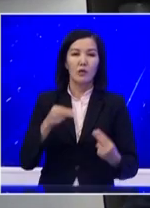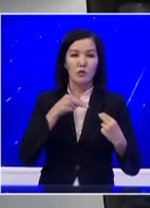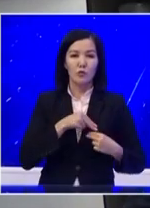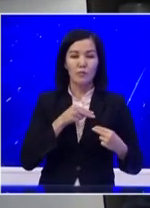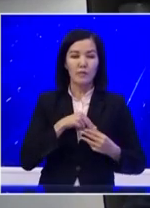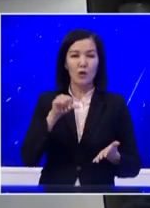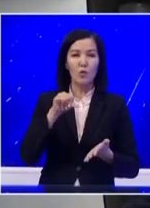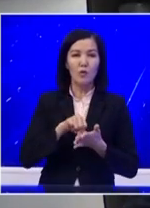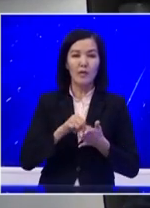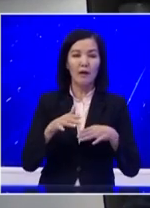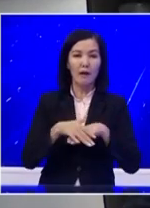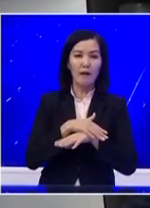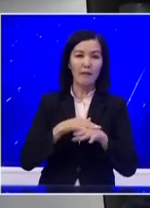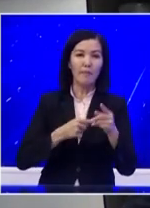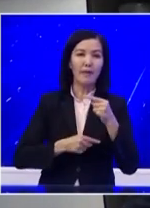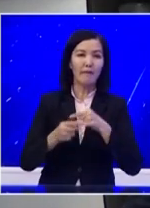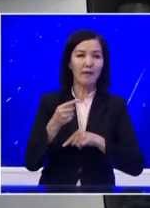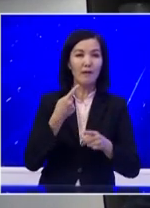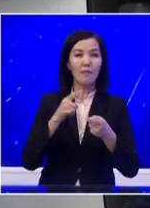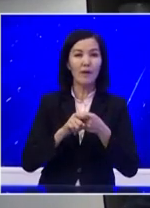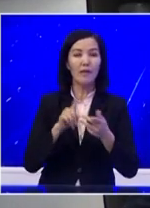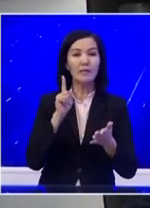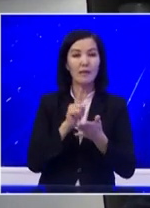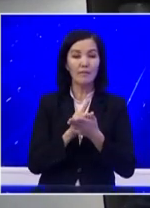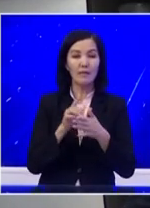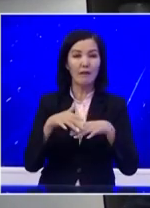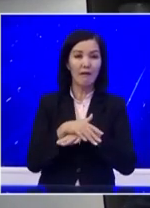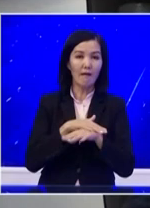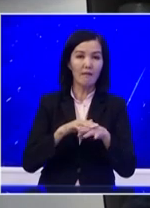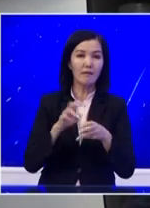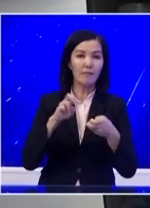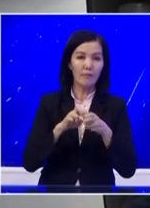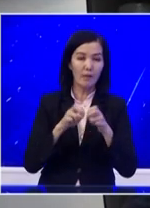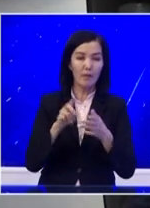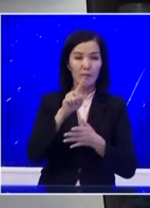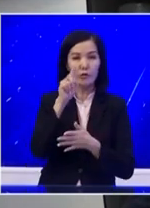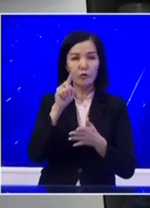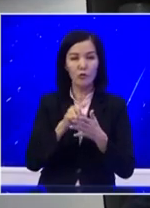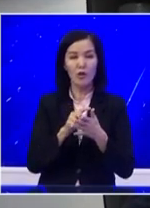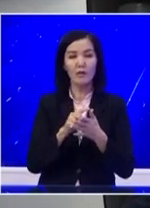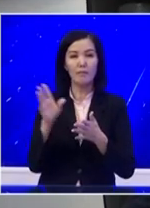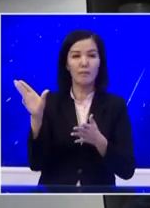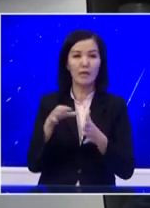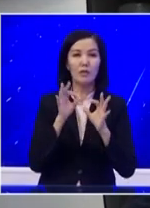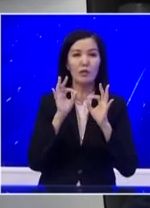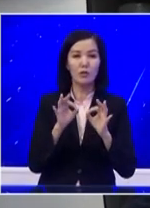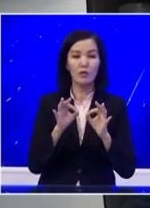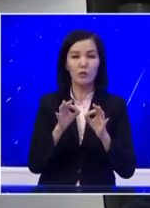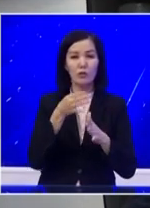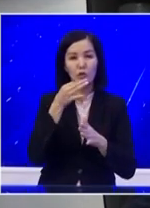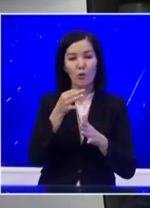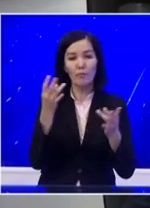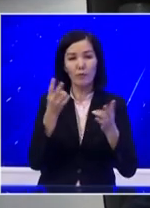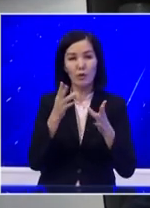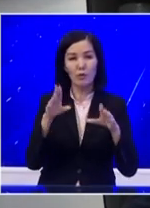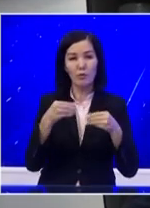келгенде-ақ түйгенім ол халықпен кері байланыс орнату, қала тұрғындарын толғандырған мәселелер, жеке бас жағдайлары болсын, барлығына дұрыс ақпарат берілу қажет.